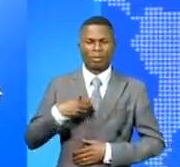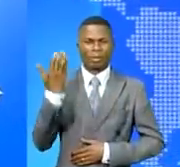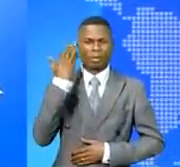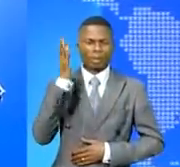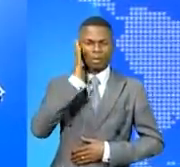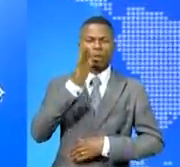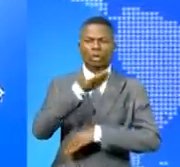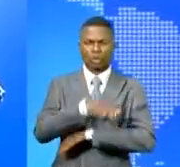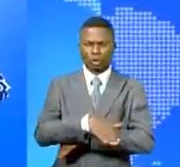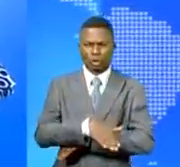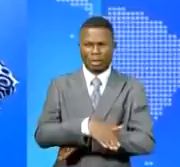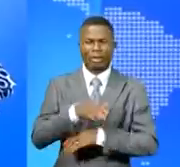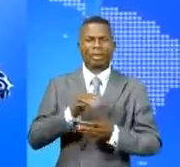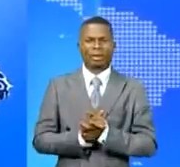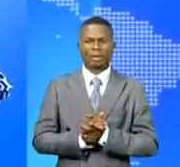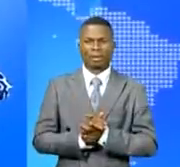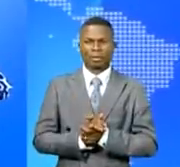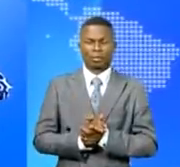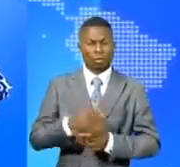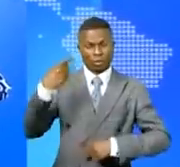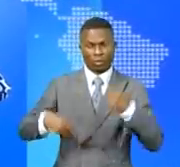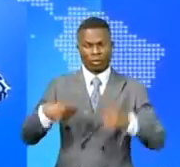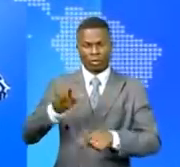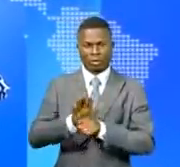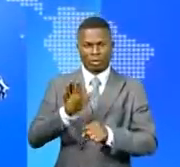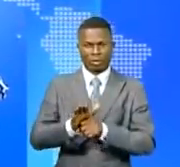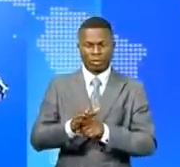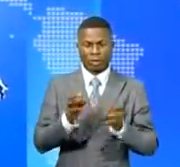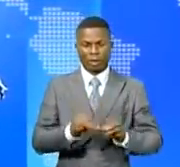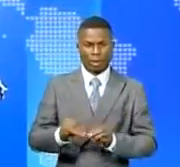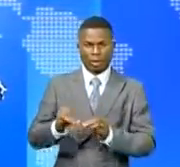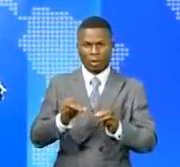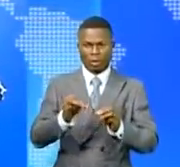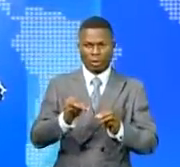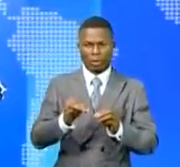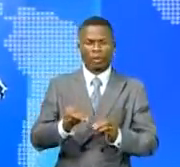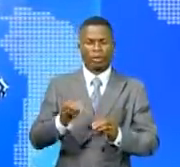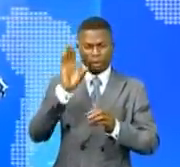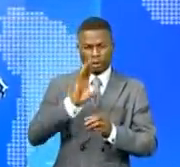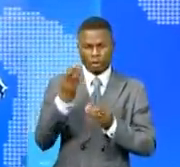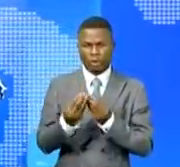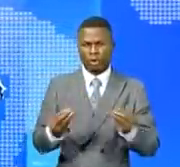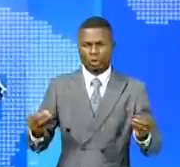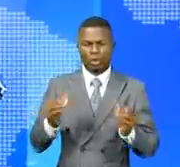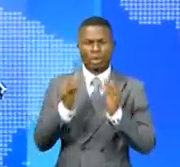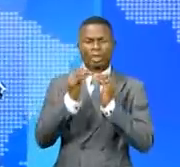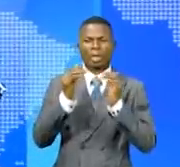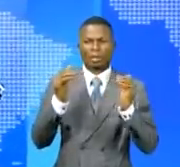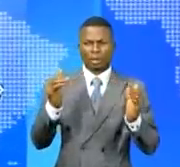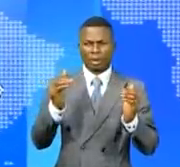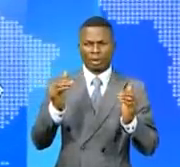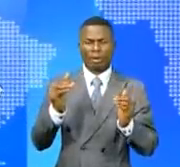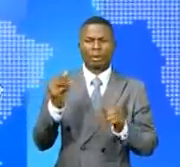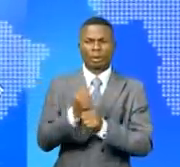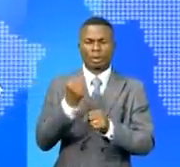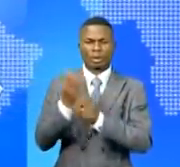et messieurs, bonsoir. Des discussions sur les mécanismes des vents concoururent à la facilitation des